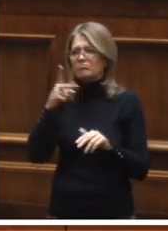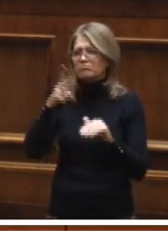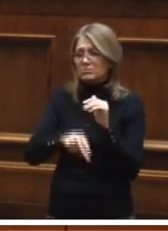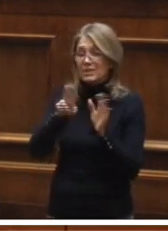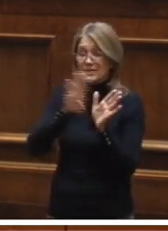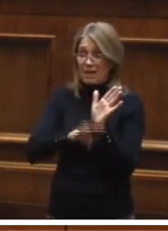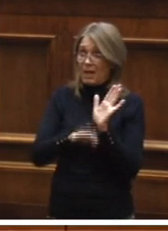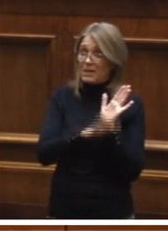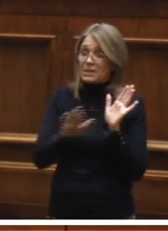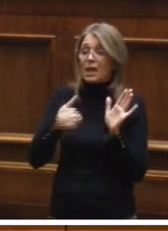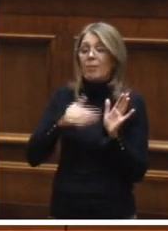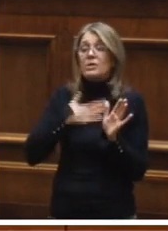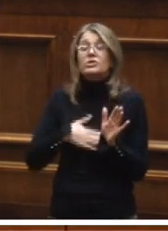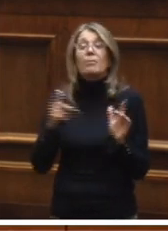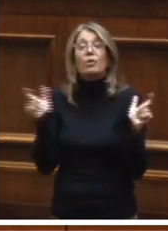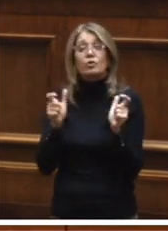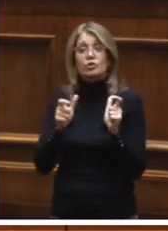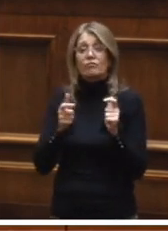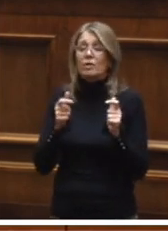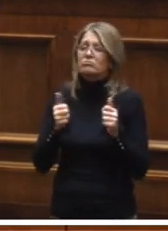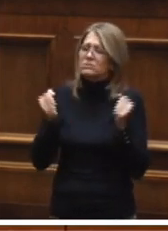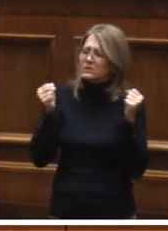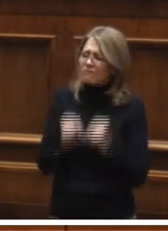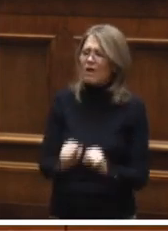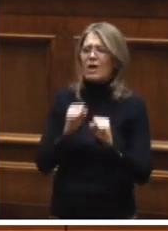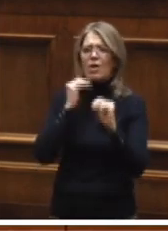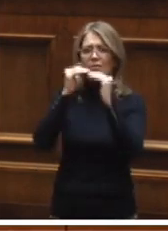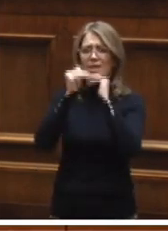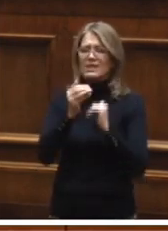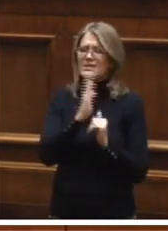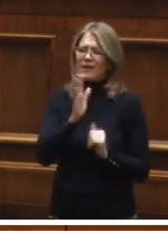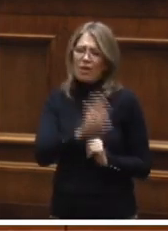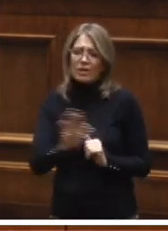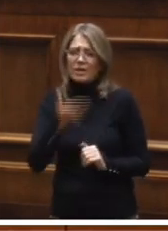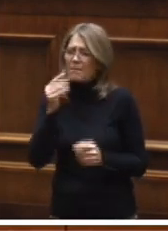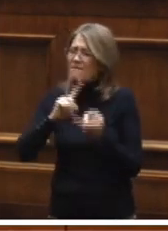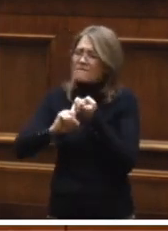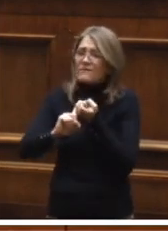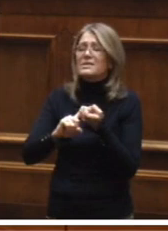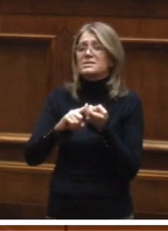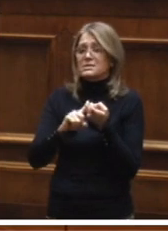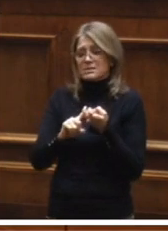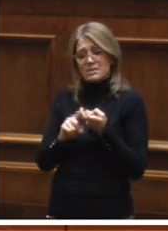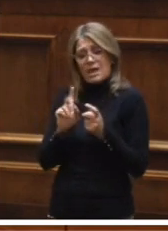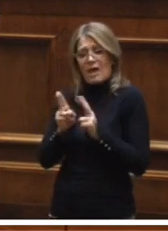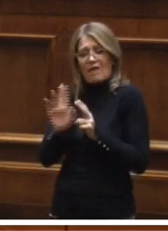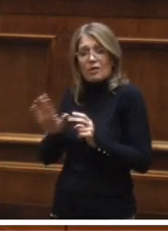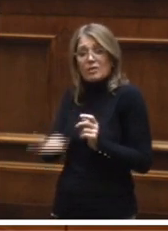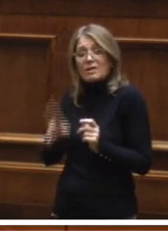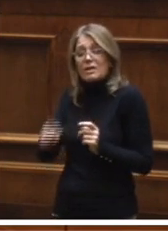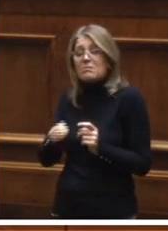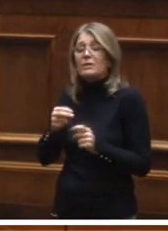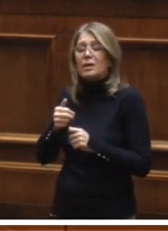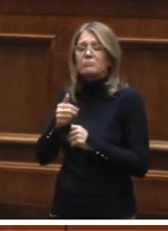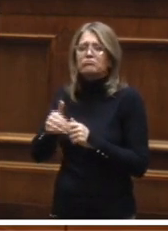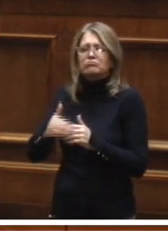ako želimo društvo istinske ravnopravnosti u kome će svako dete, bez obzira na bilo koje lično svojstvo, imati podjednake šanse